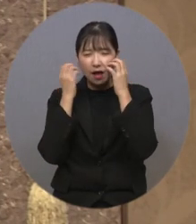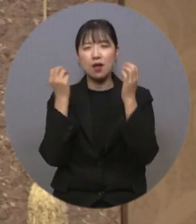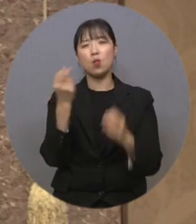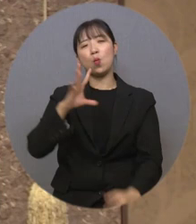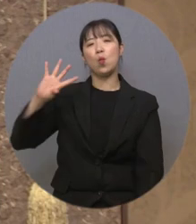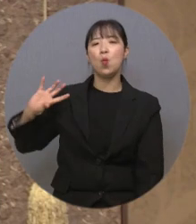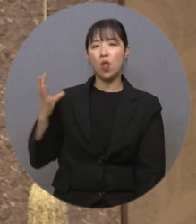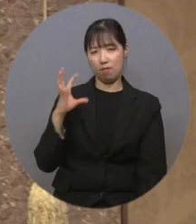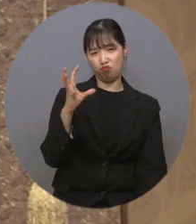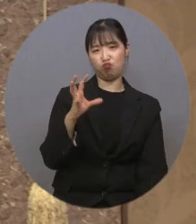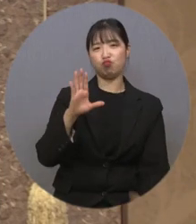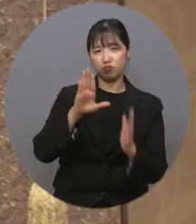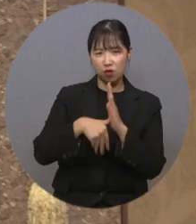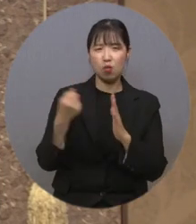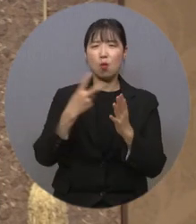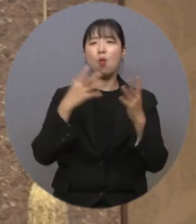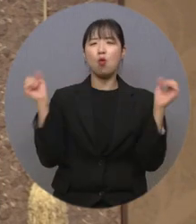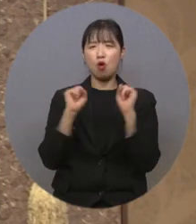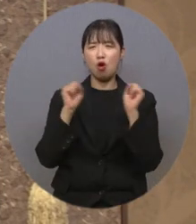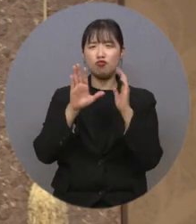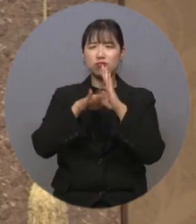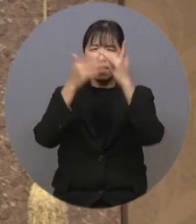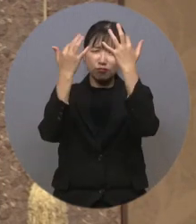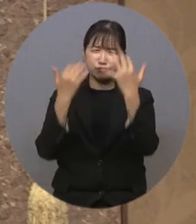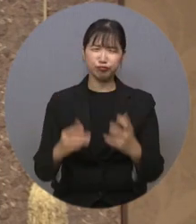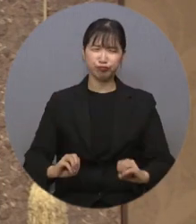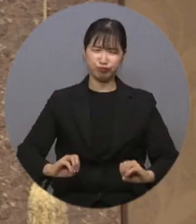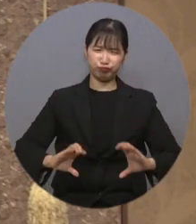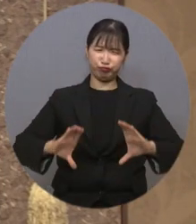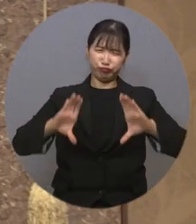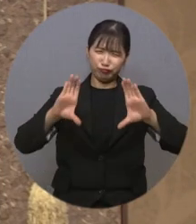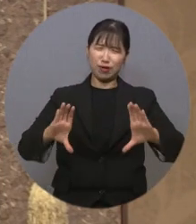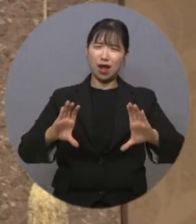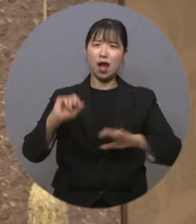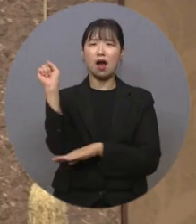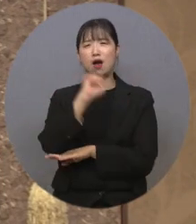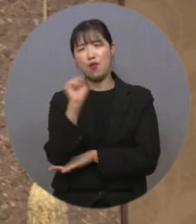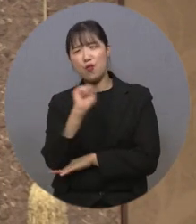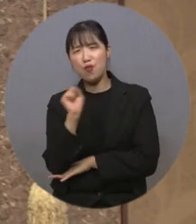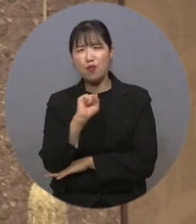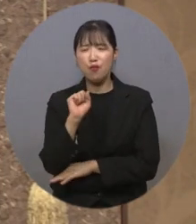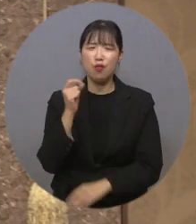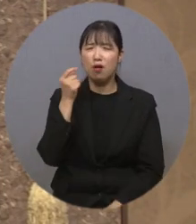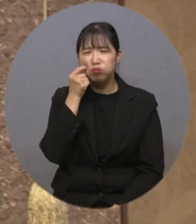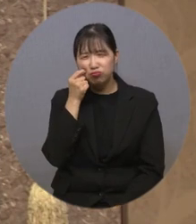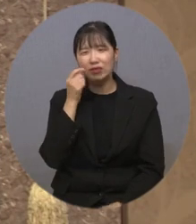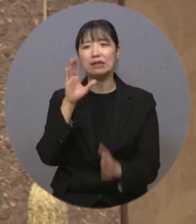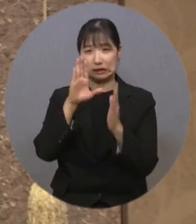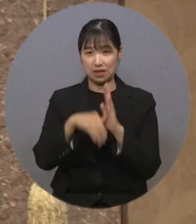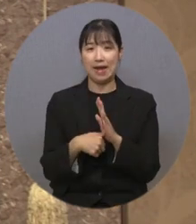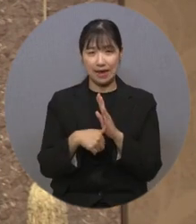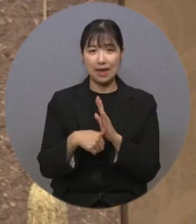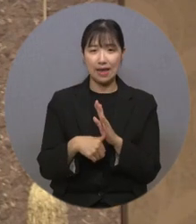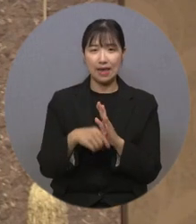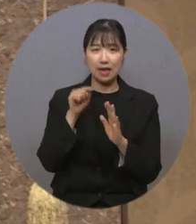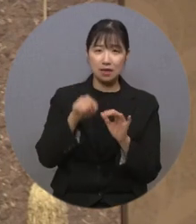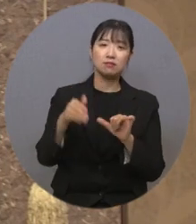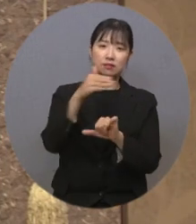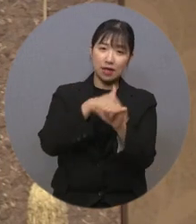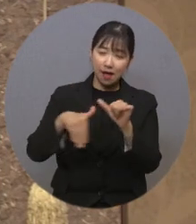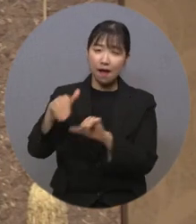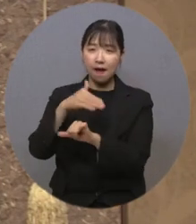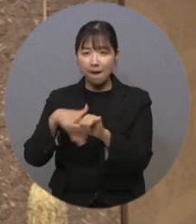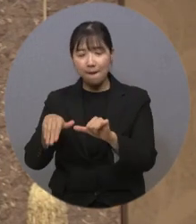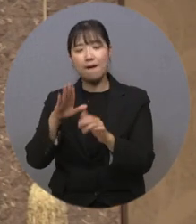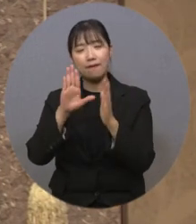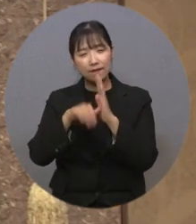거, 또 겨울에는 눈이 많이 와가지고 도로에 폭설이 내려서 자동차가 다닐 수 없는 그런 상황도 있지 않습니까?